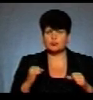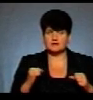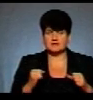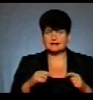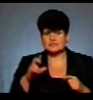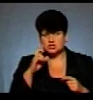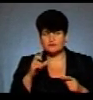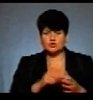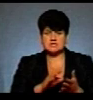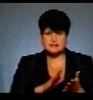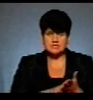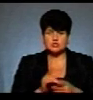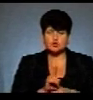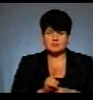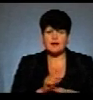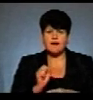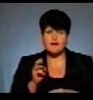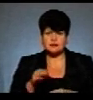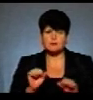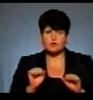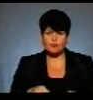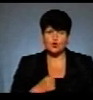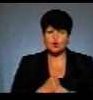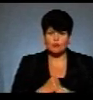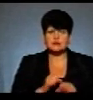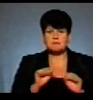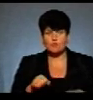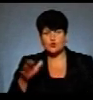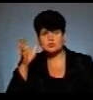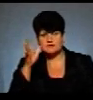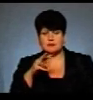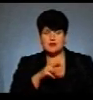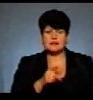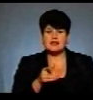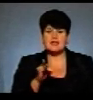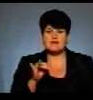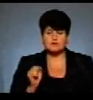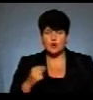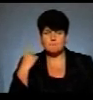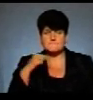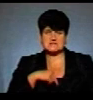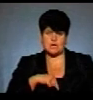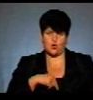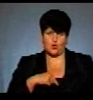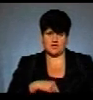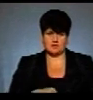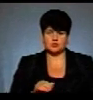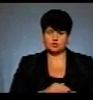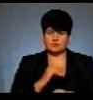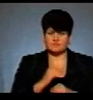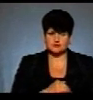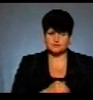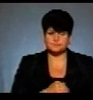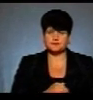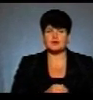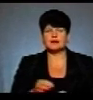реєстрації нормативно-правових актів, правової роботи та правової освіти, та Мар'яна Гевко, психологиня. Доброго вечора вам. Доброго вечора.